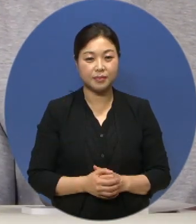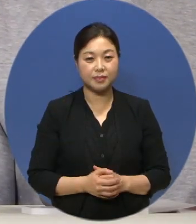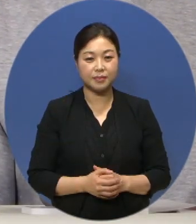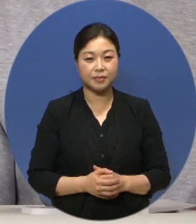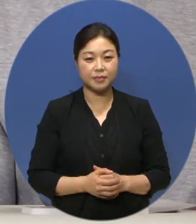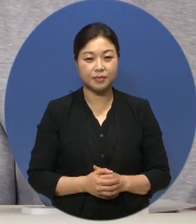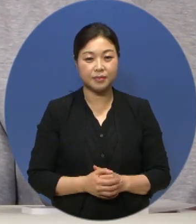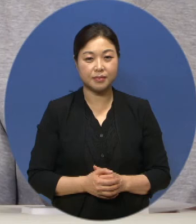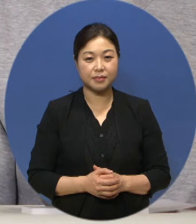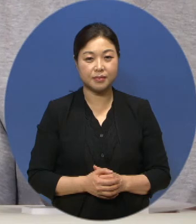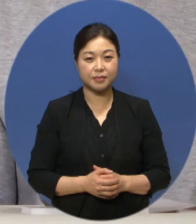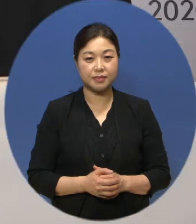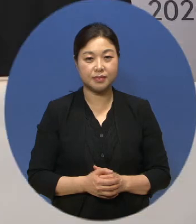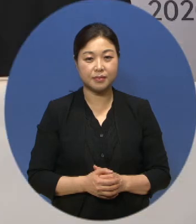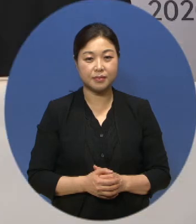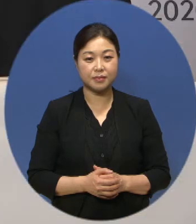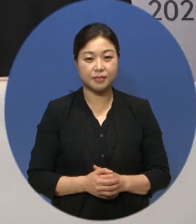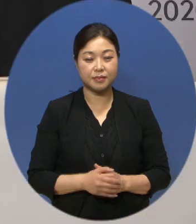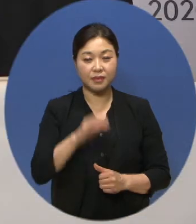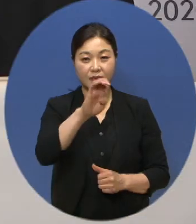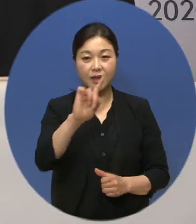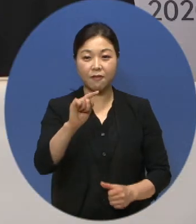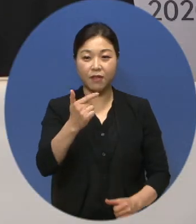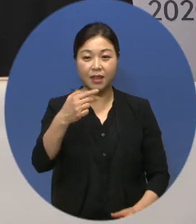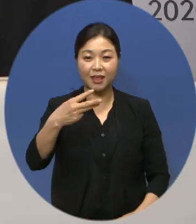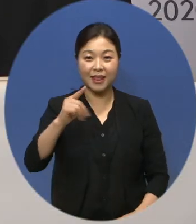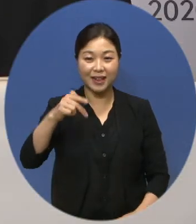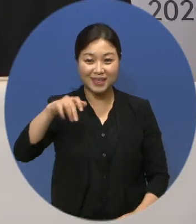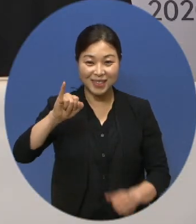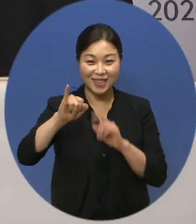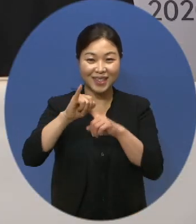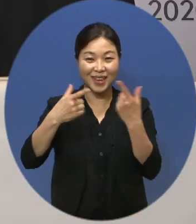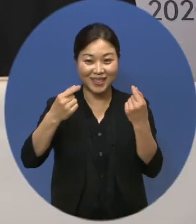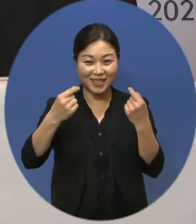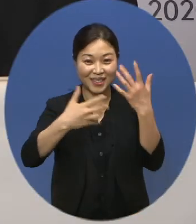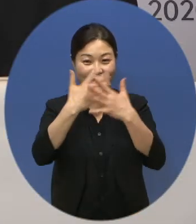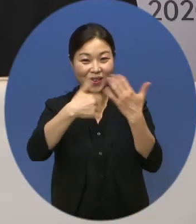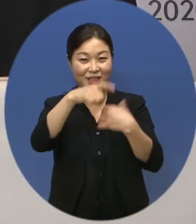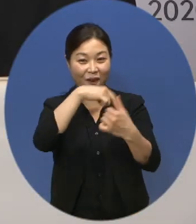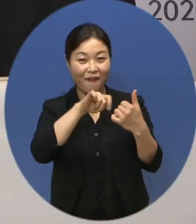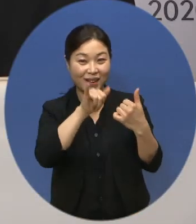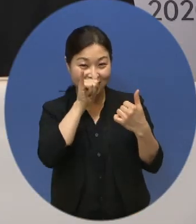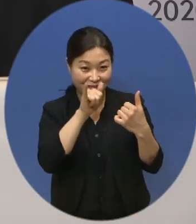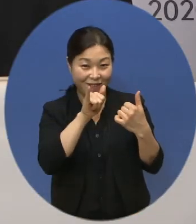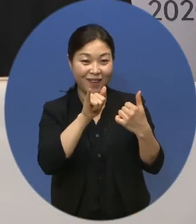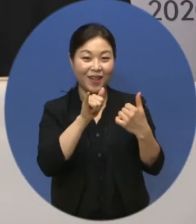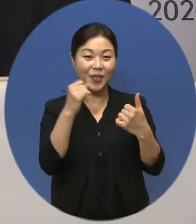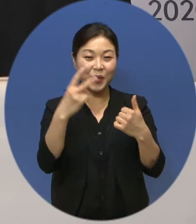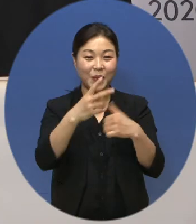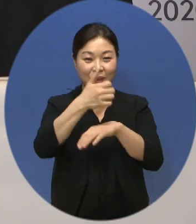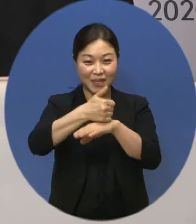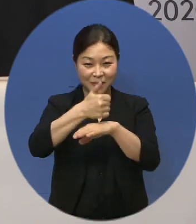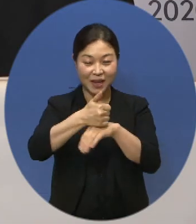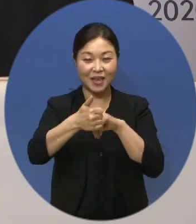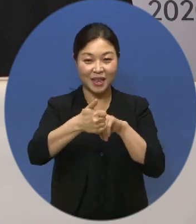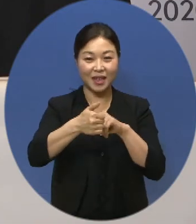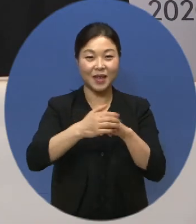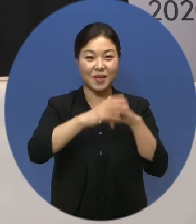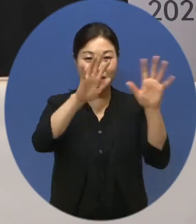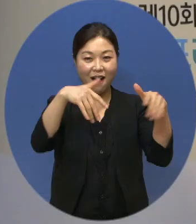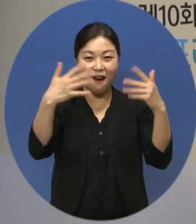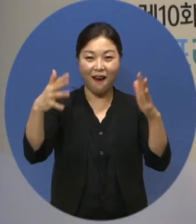뭐라 할까요? 판타지 씬이라 해야 될까요? 그런 장면이라던가 아니면 마지막에